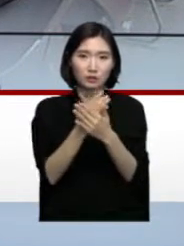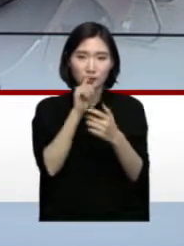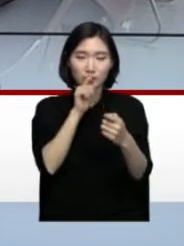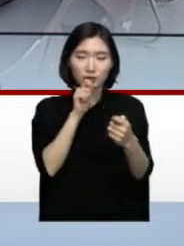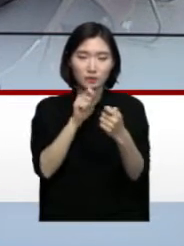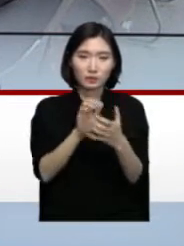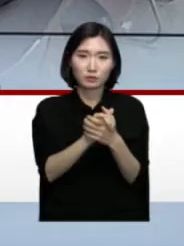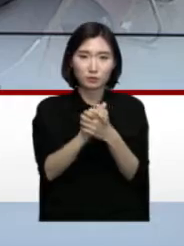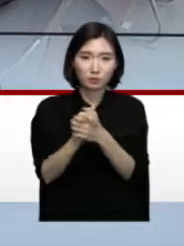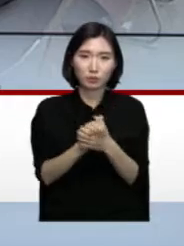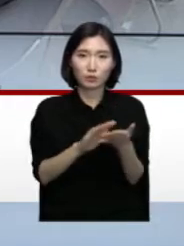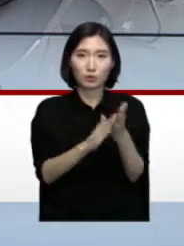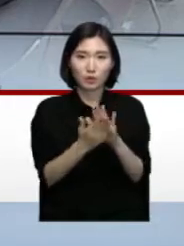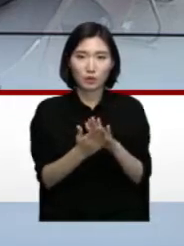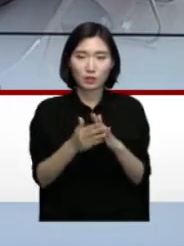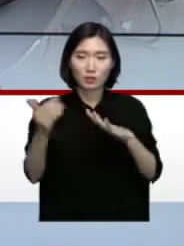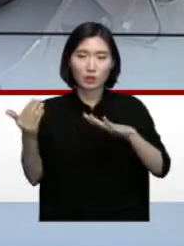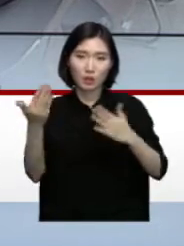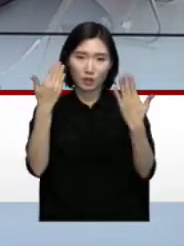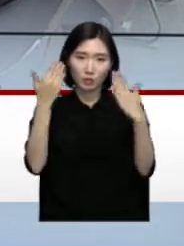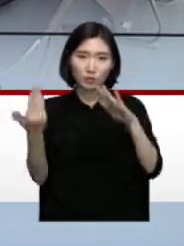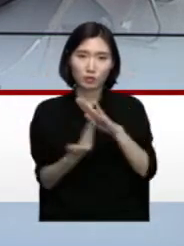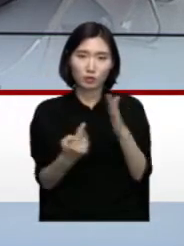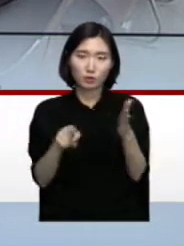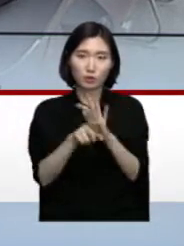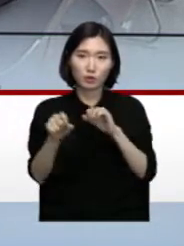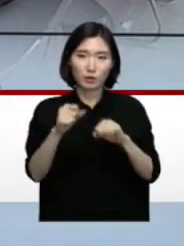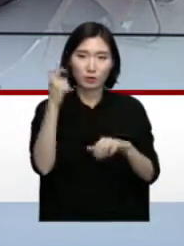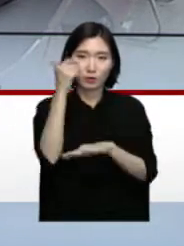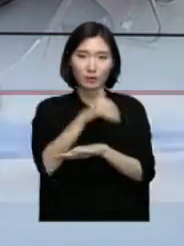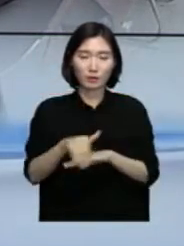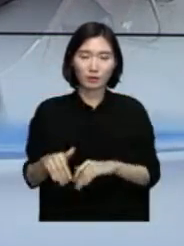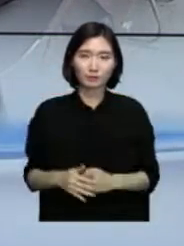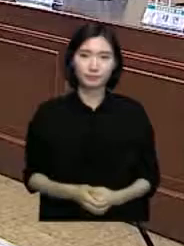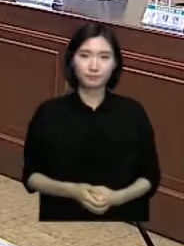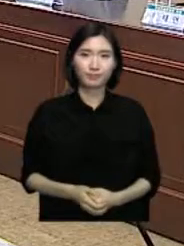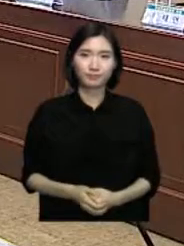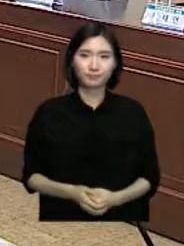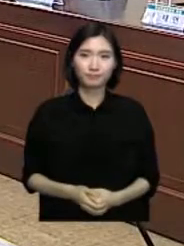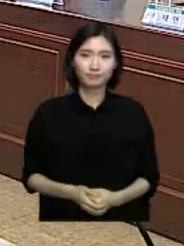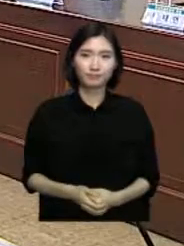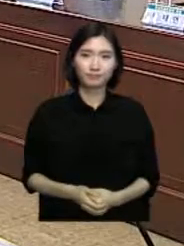학교 조성을 위해 활동해 나간다는 예정입니다. 김국희 기자입니다.